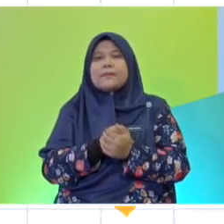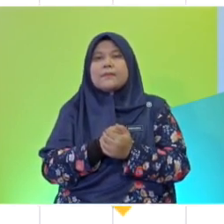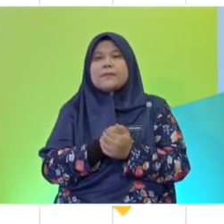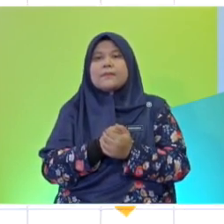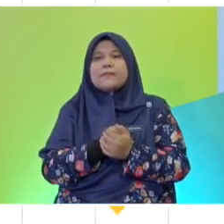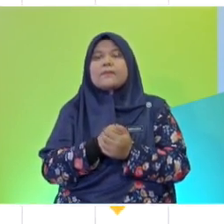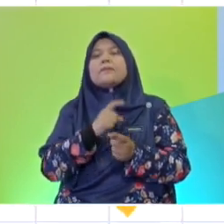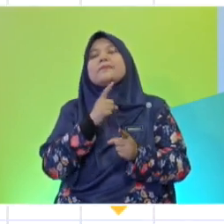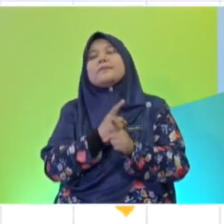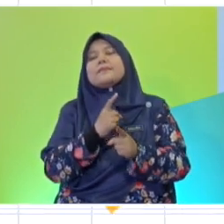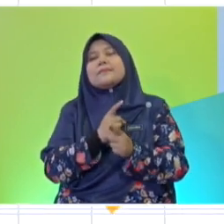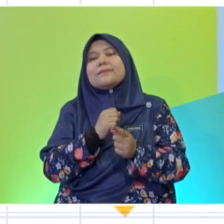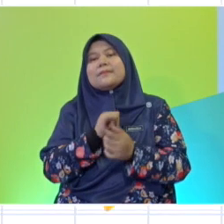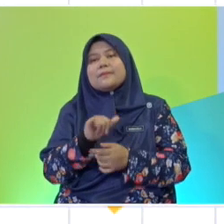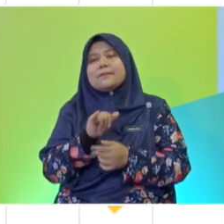juga